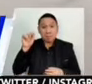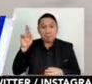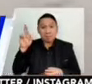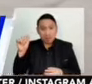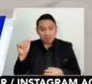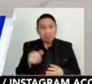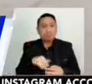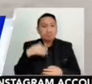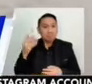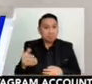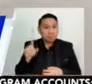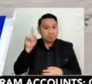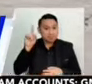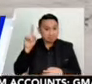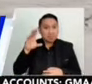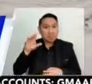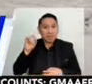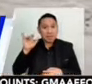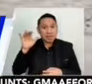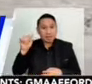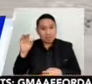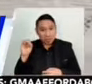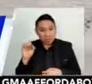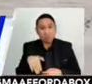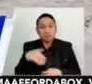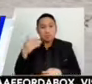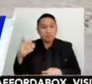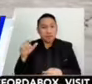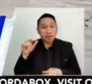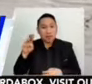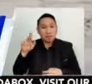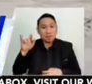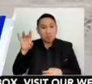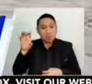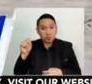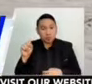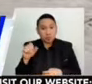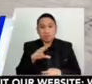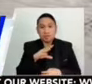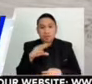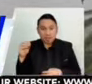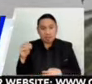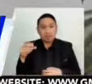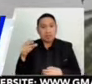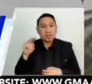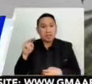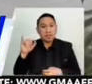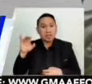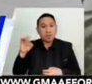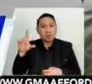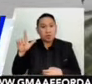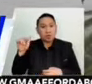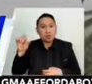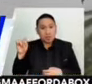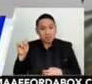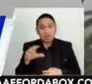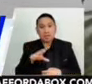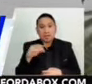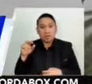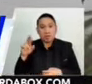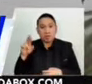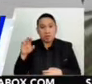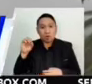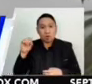SAO kabatuan River alamino City iwan River sa San Nicolas Agno River sa Rosales at bayambang